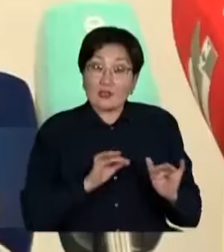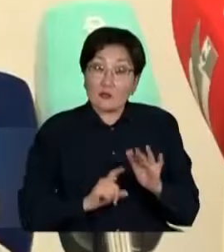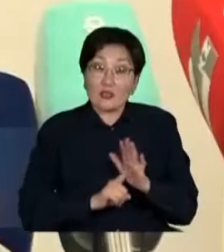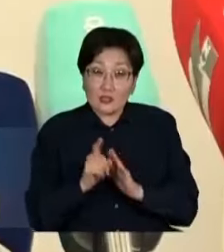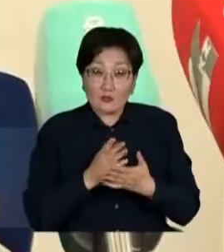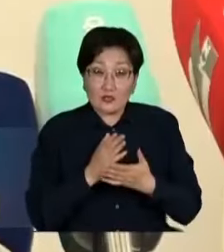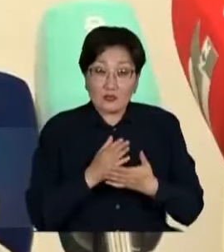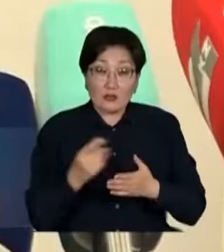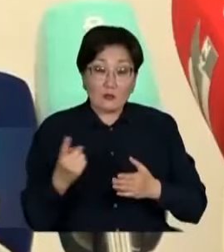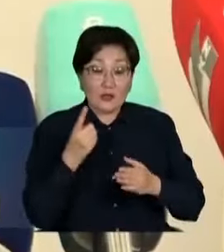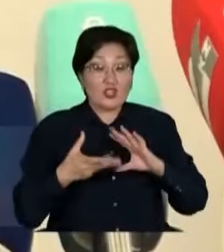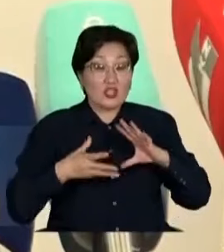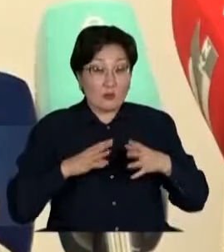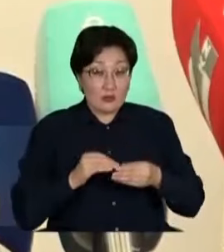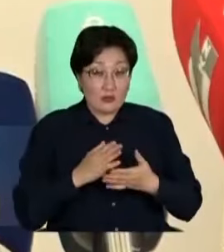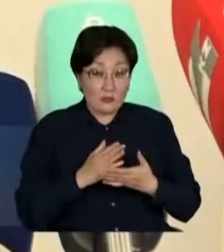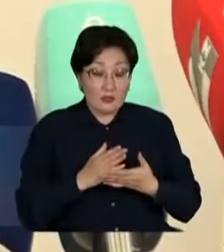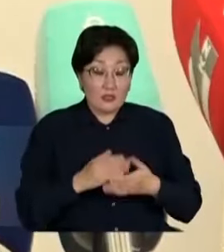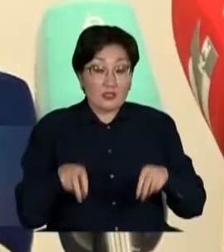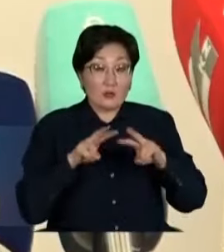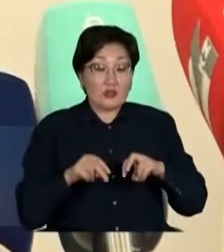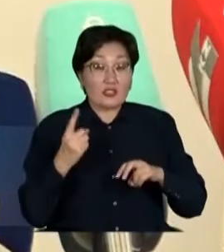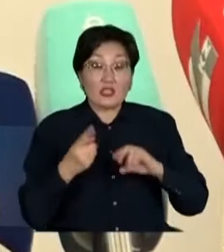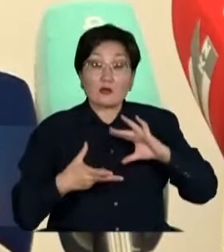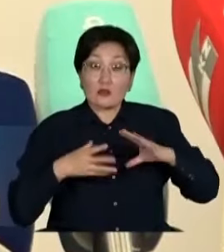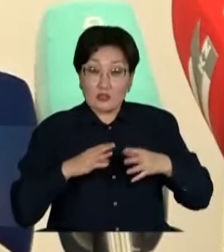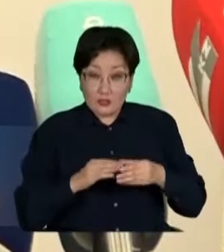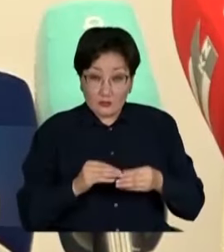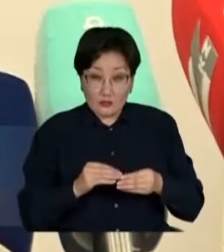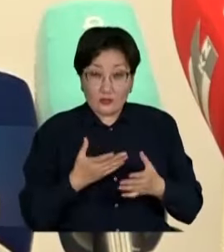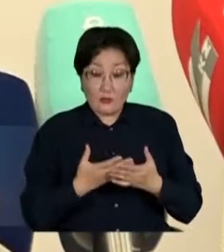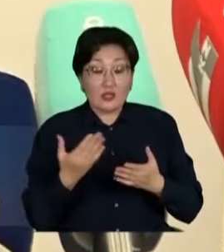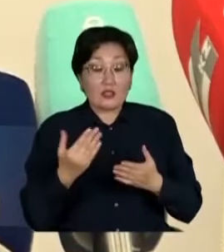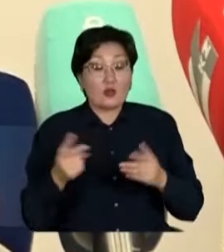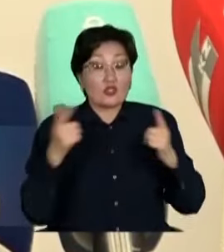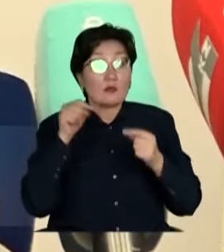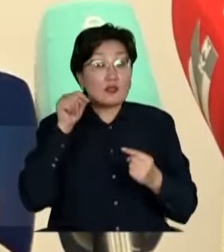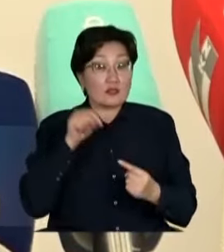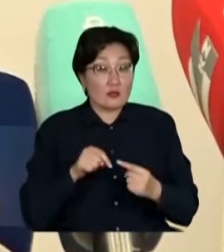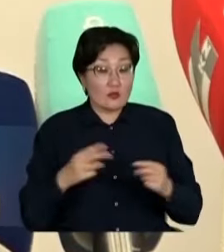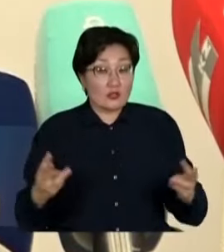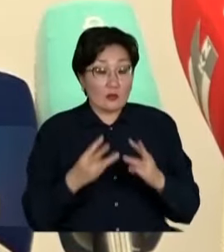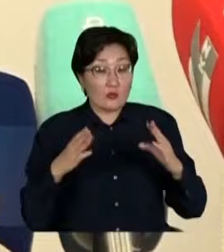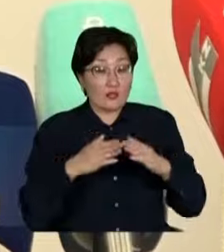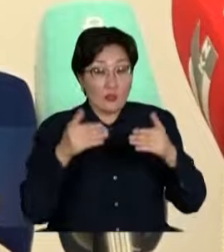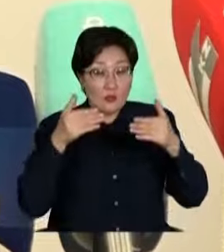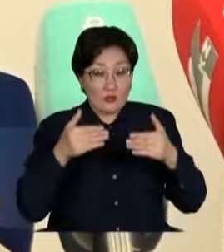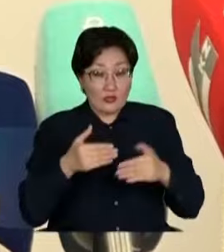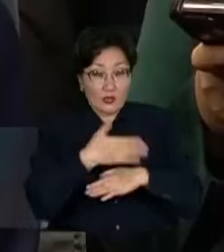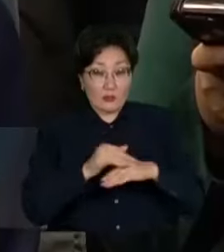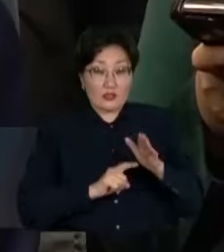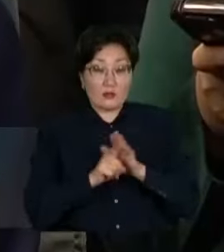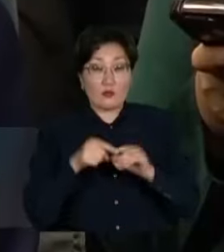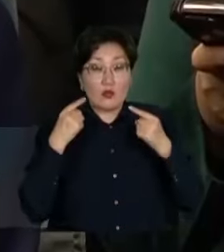Уже сделали первые выводы. Мамандар сараптаманың алғашқы нәтижелерімен бөлісті. Олардың мәліметі бойынша өрт үйдің сыртынан басталып,